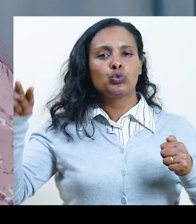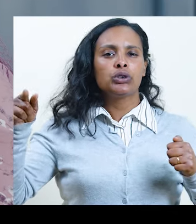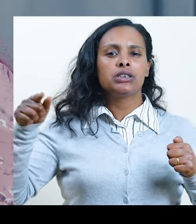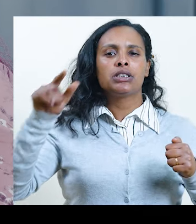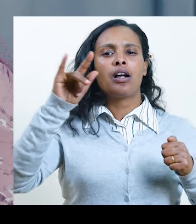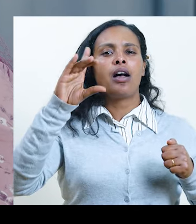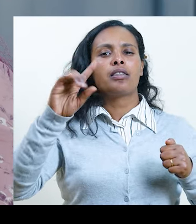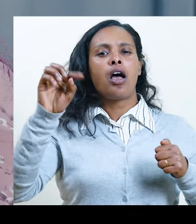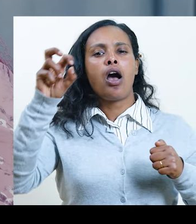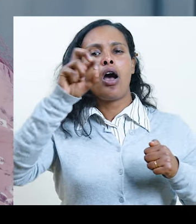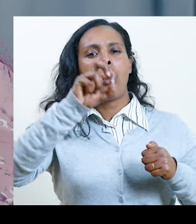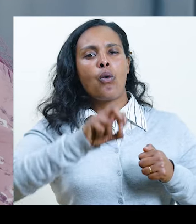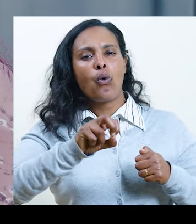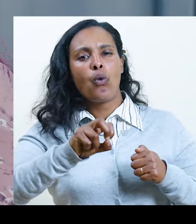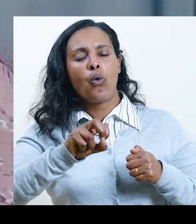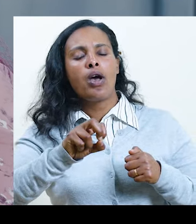ወጣቱ